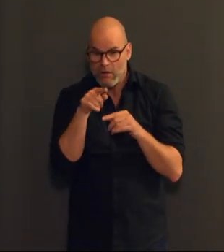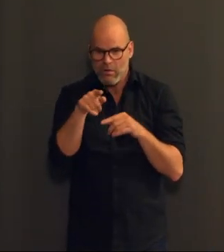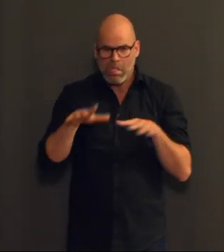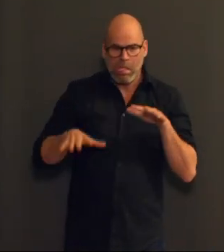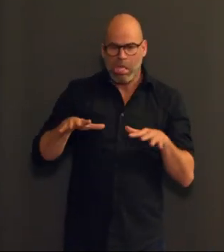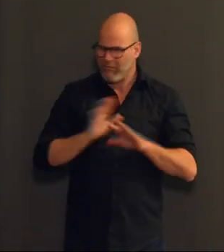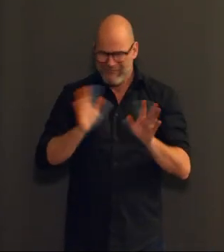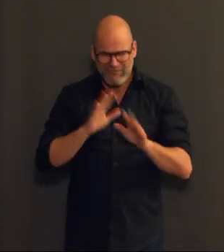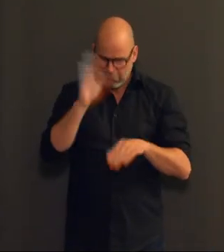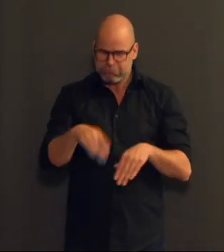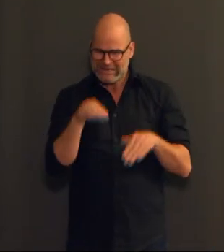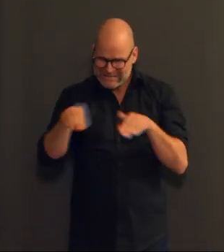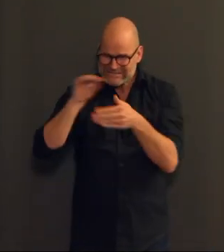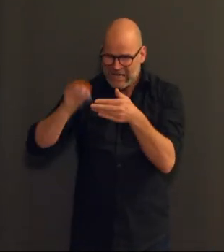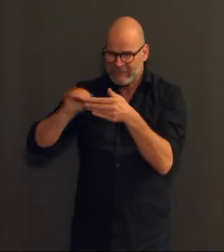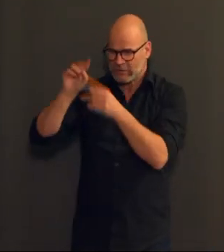vaccineren.